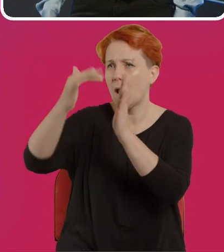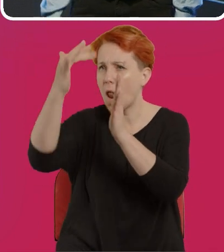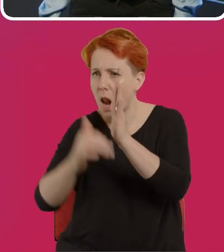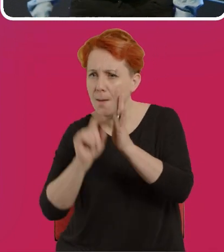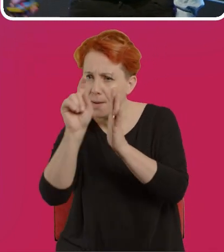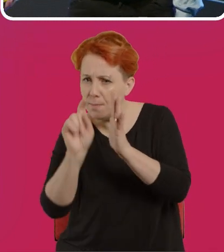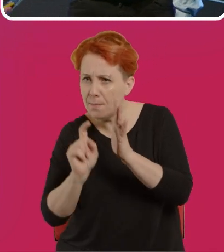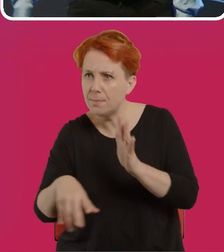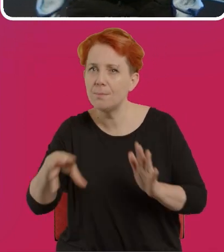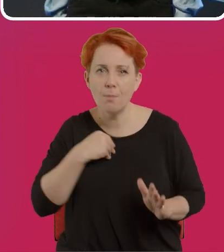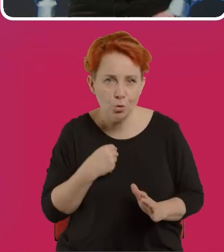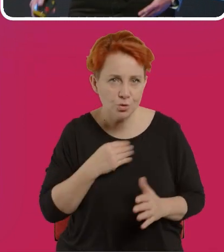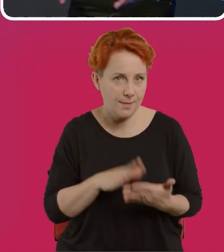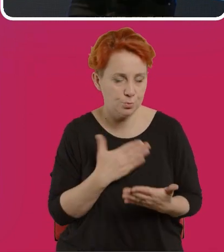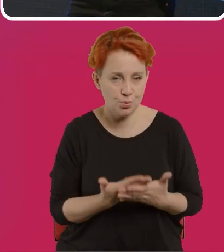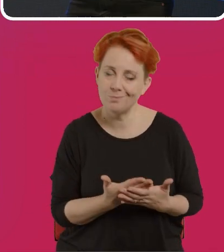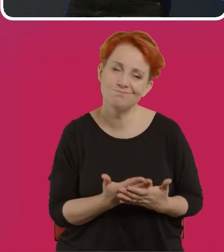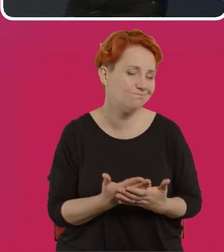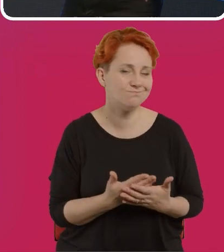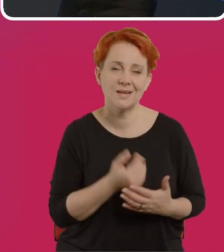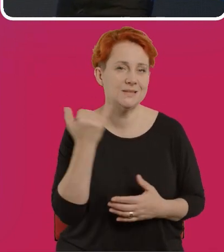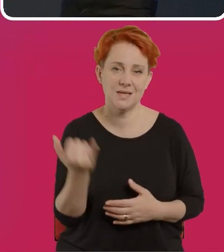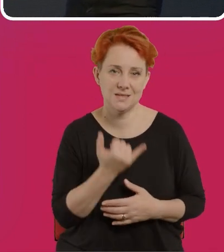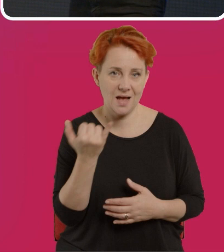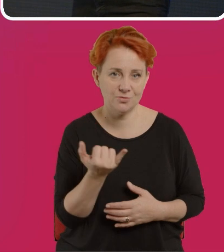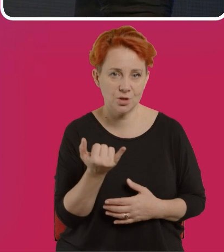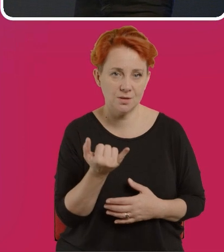No niekoniecznie, bo tak naprawdę musimy zidentyfikować ten